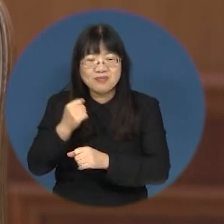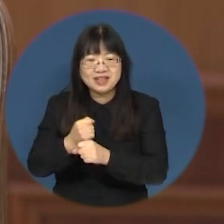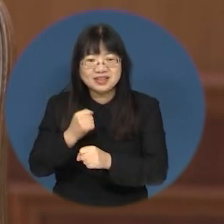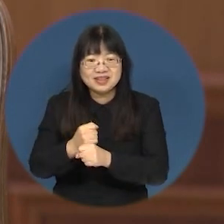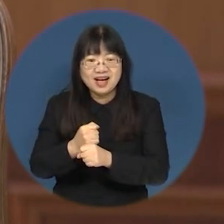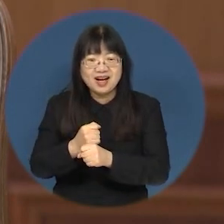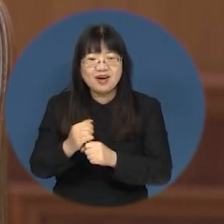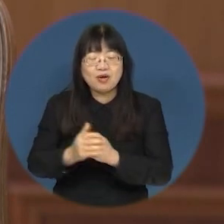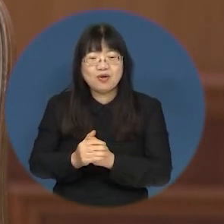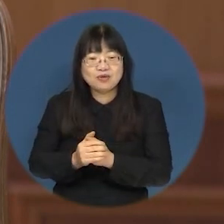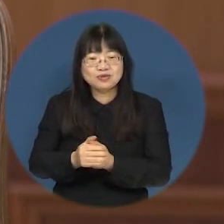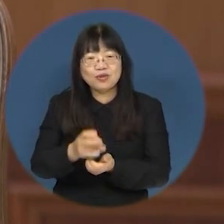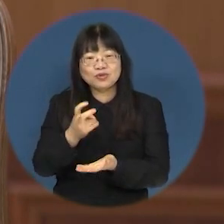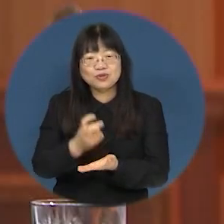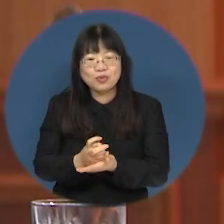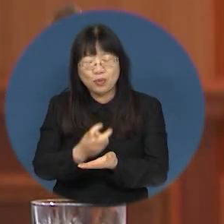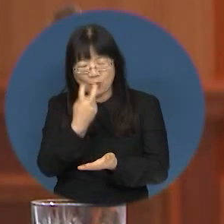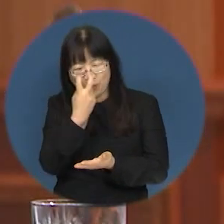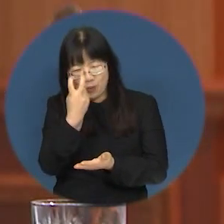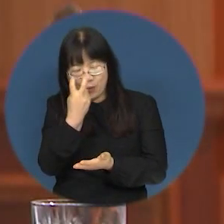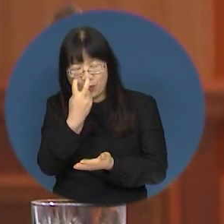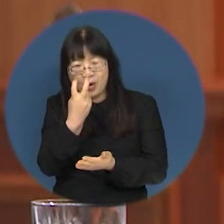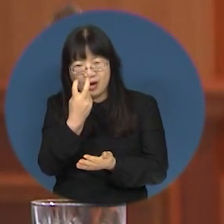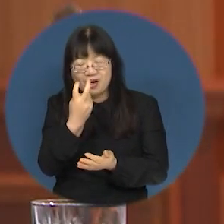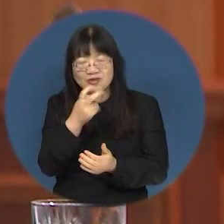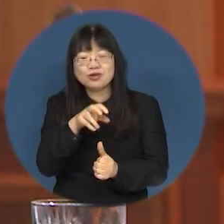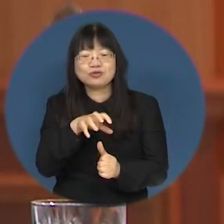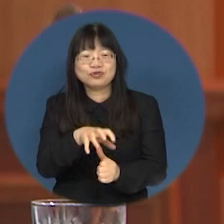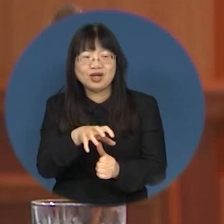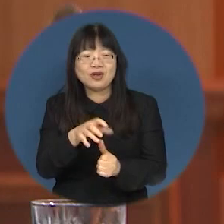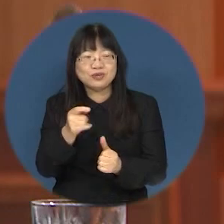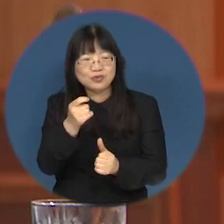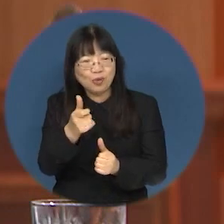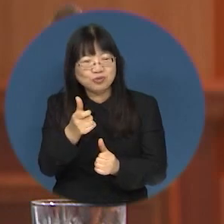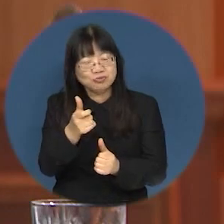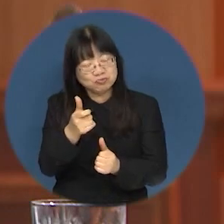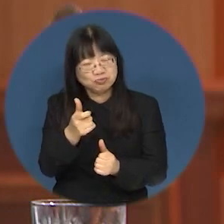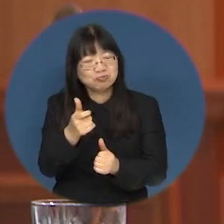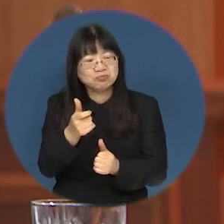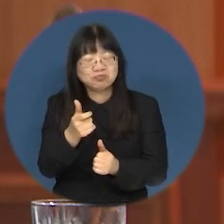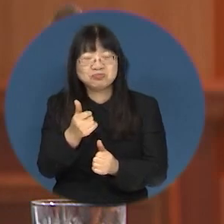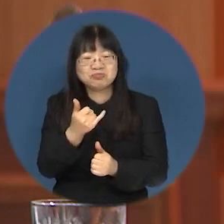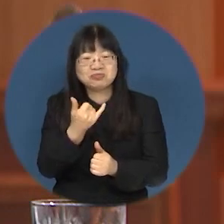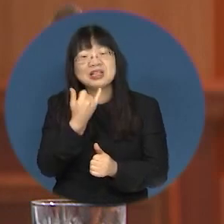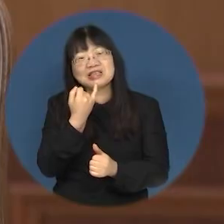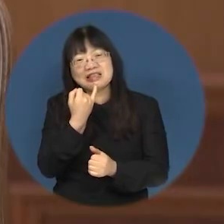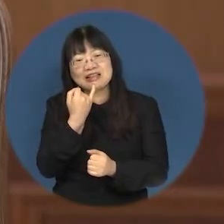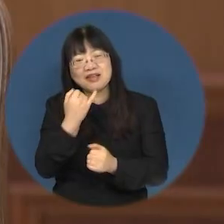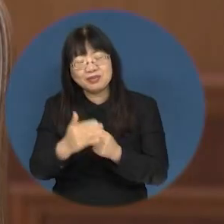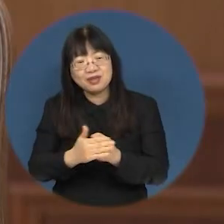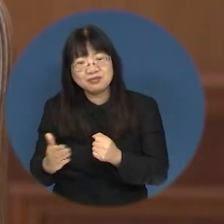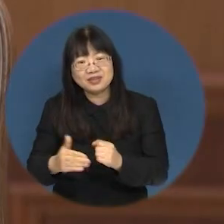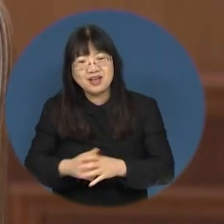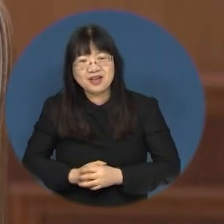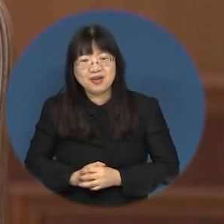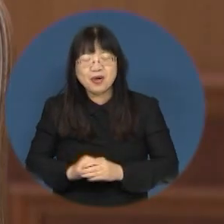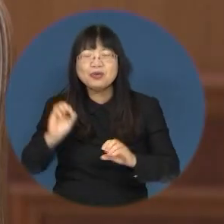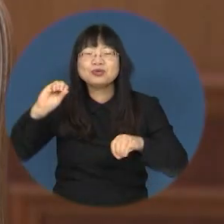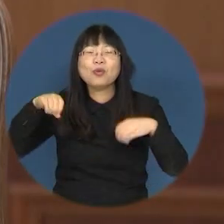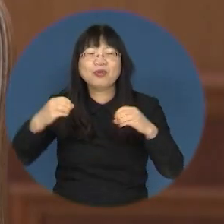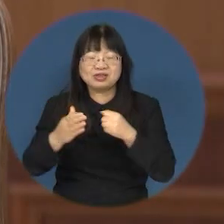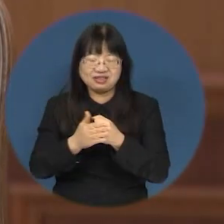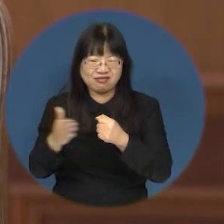심의 규제가 좀 완화가 돼요. 그러니까, 동물이니까? 예, 이렇게. 동물이니까 좀 직접적으로 오는 그런 부분들이